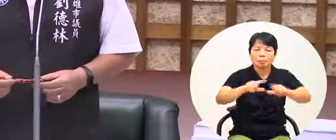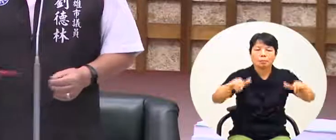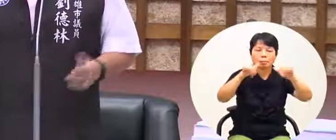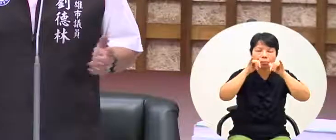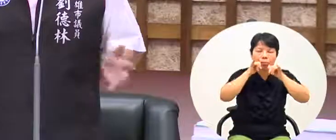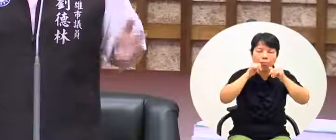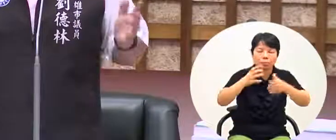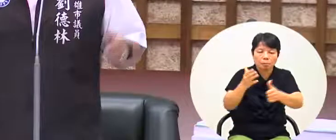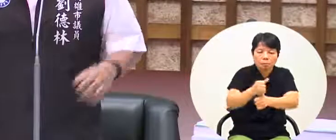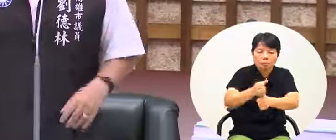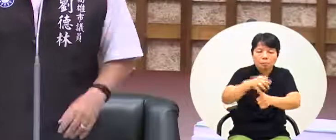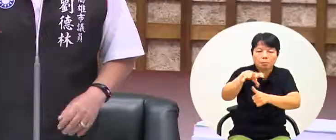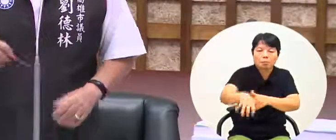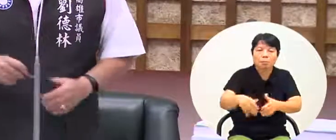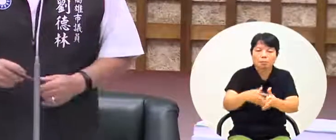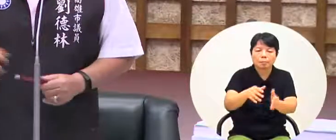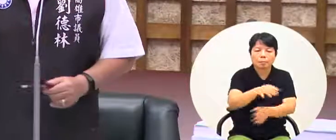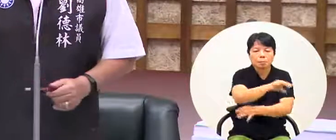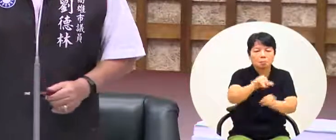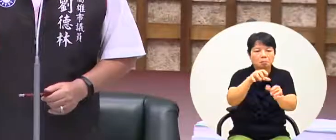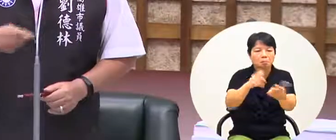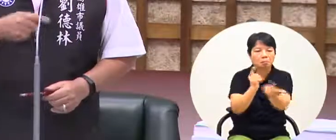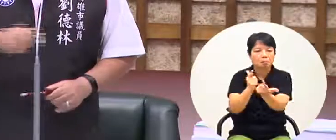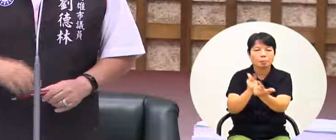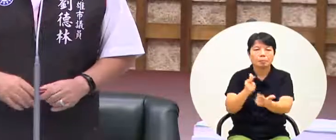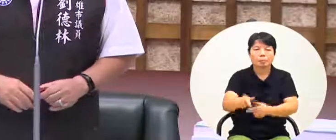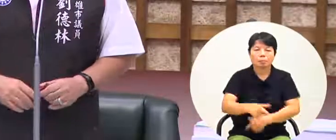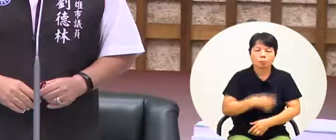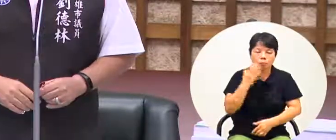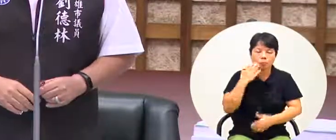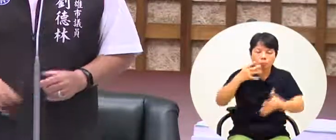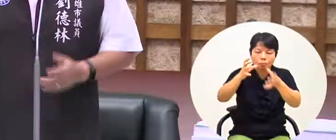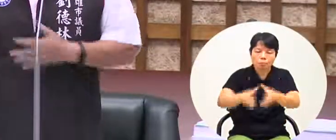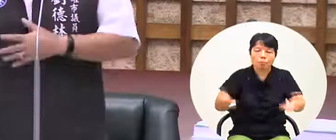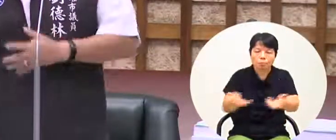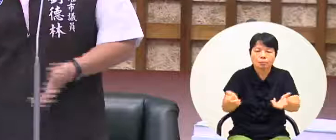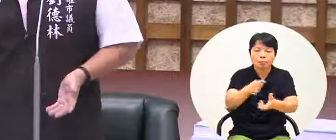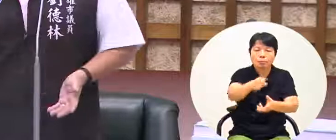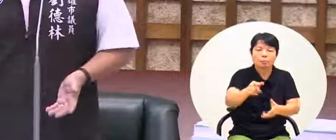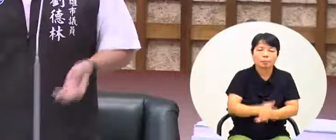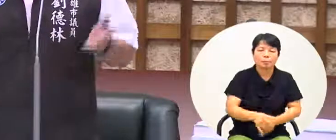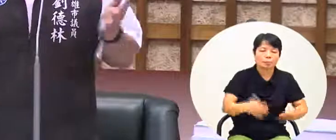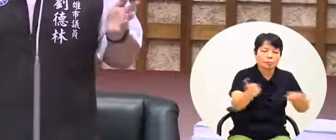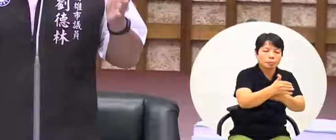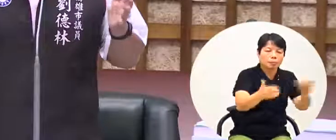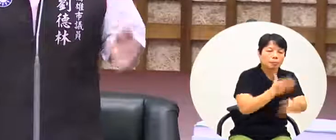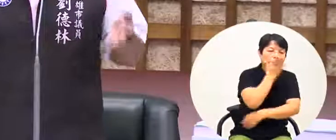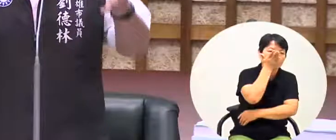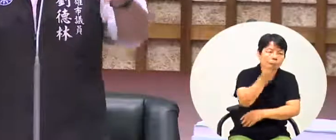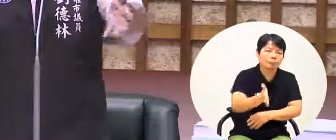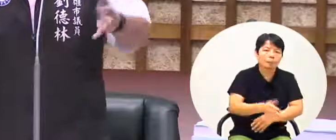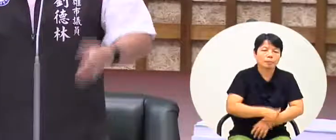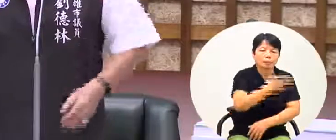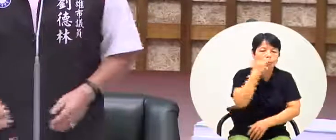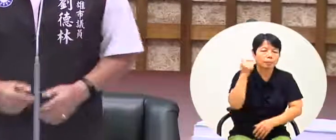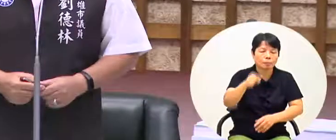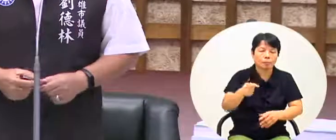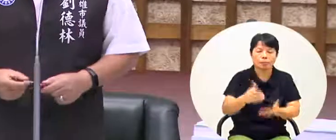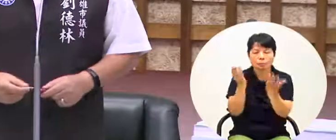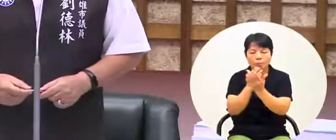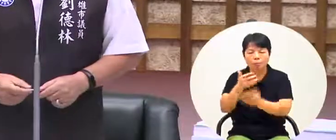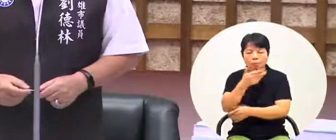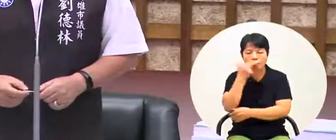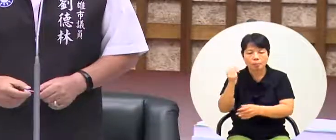方，在那边设置之后，交通便利，捷运方便就读方便，这才是一个政府必须要给予他